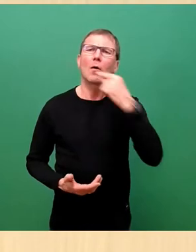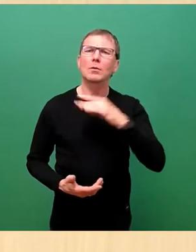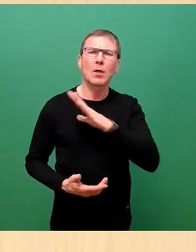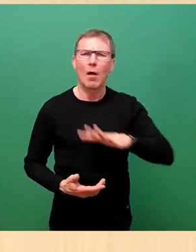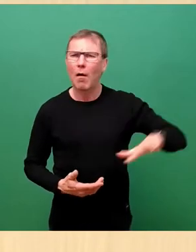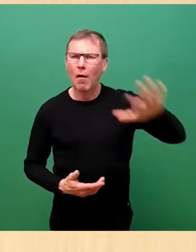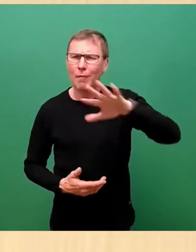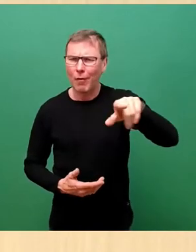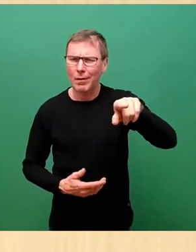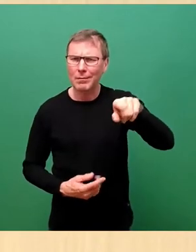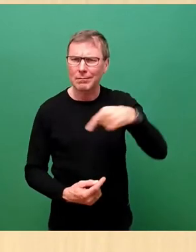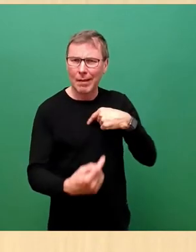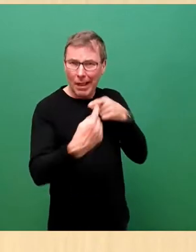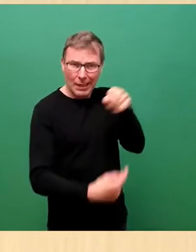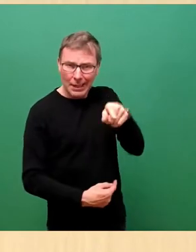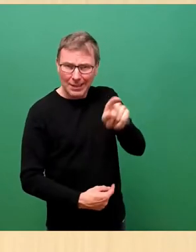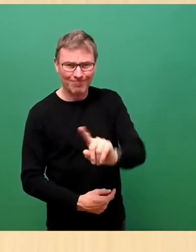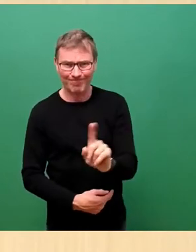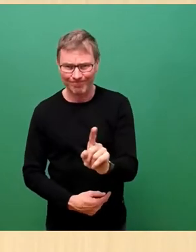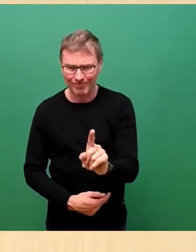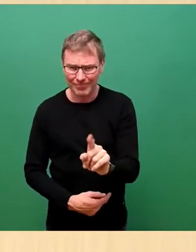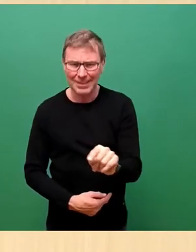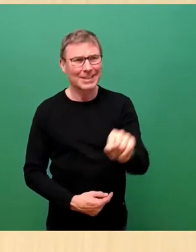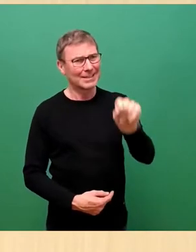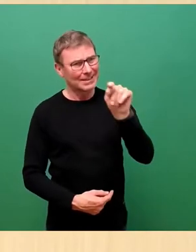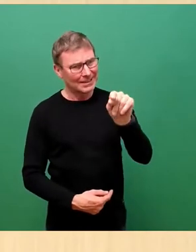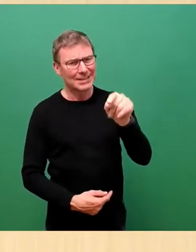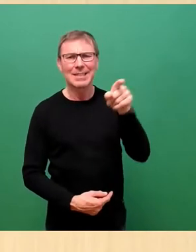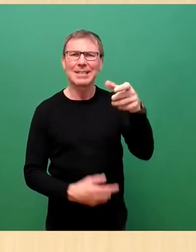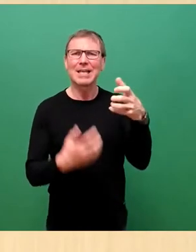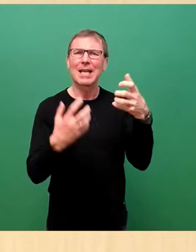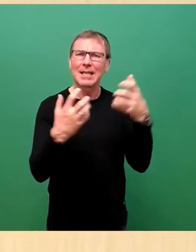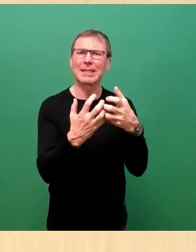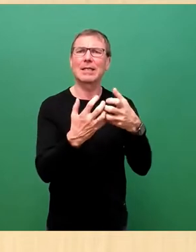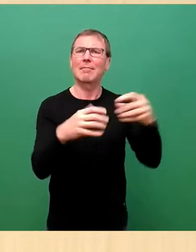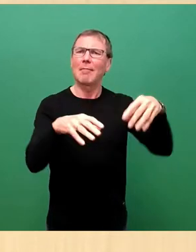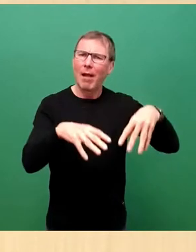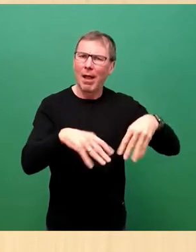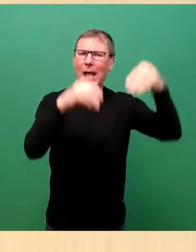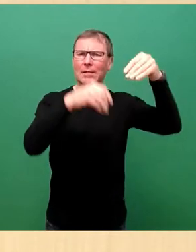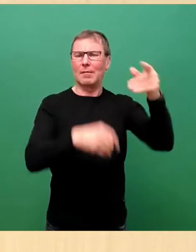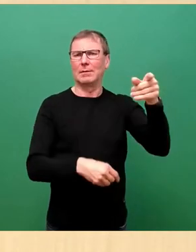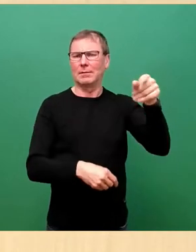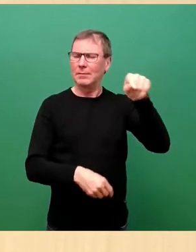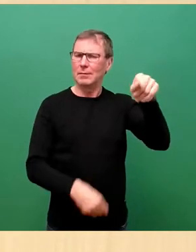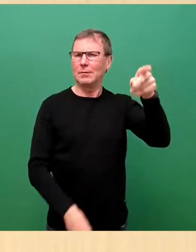Gegner, sondern jene, die diesen schrecklichen Krieg vom Zaun gebrochen haben.